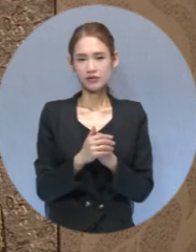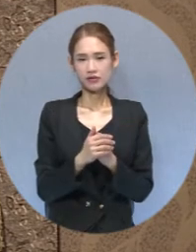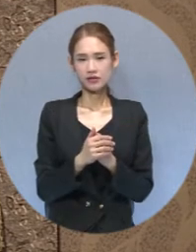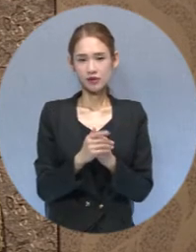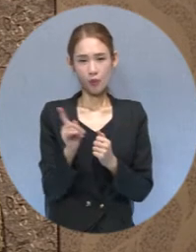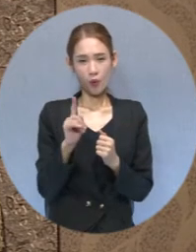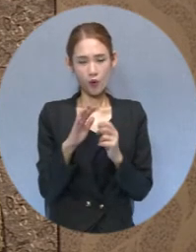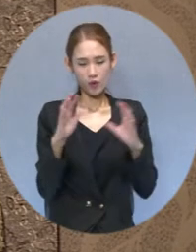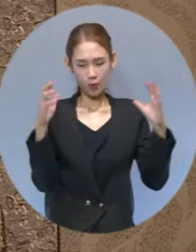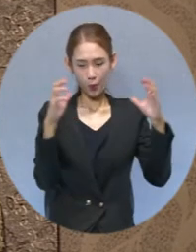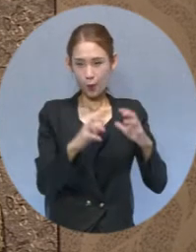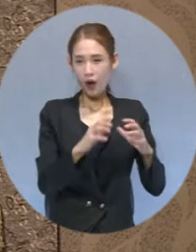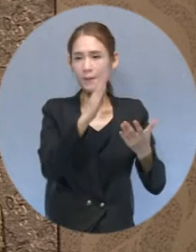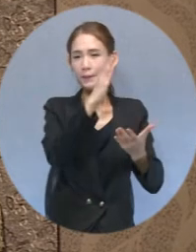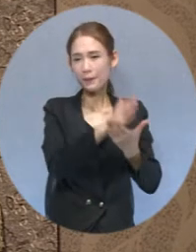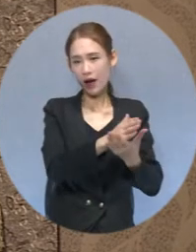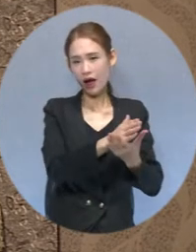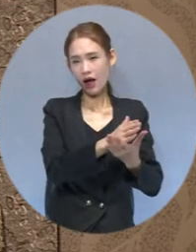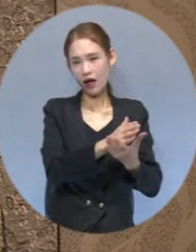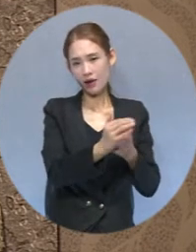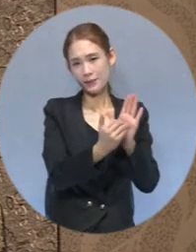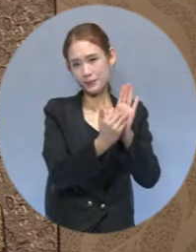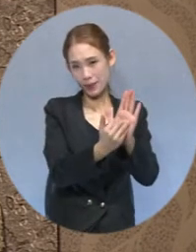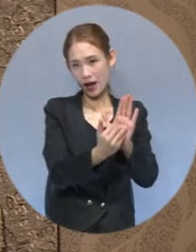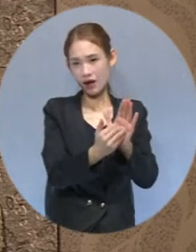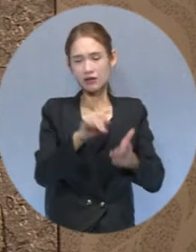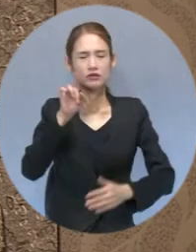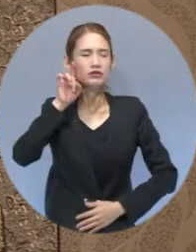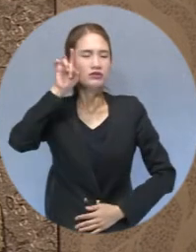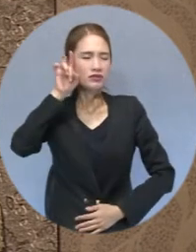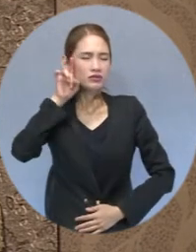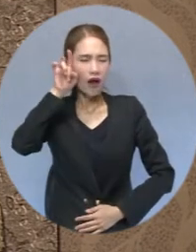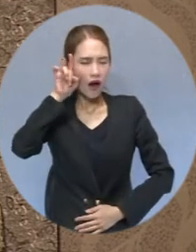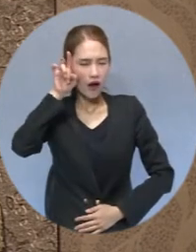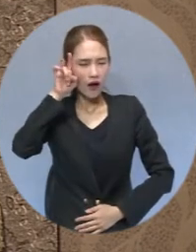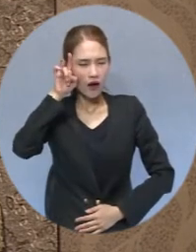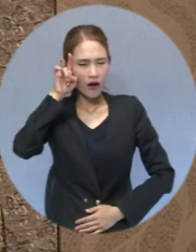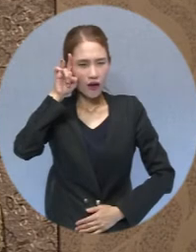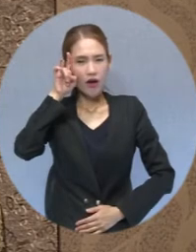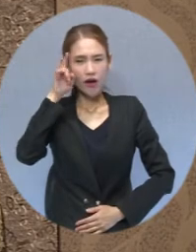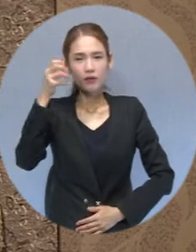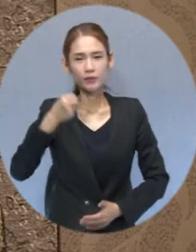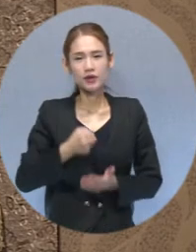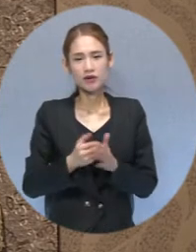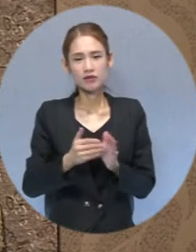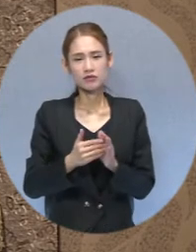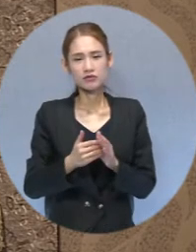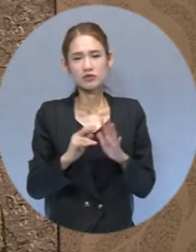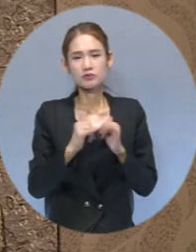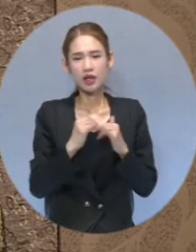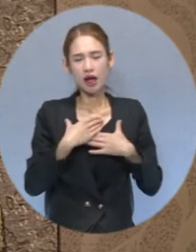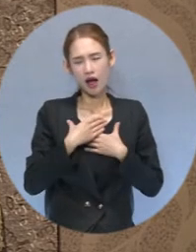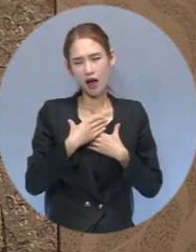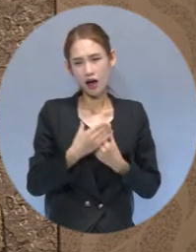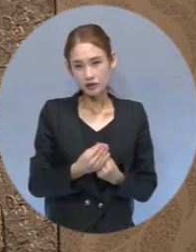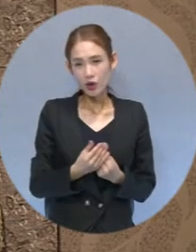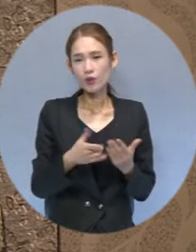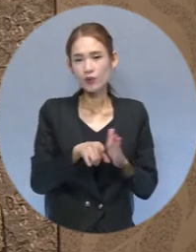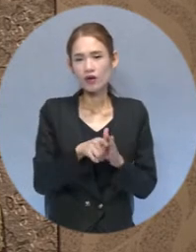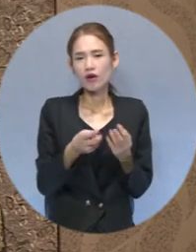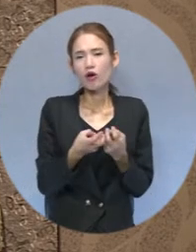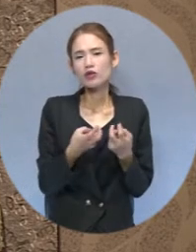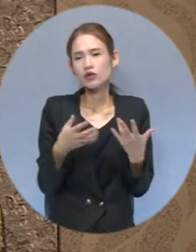모임을 억제시키는 굉장히 스트레스 받죠. 근데 네. 시민의 안전을 위해서는 어쩔 수가 없는 부분이기 때문에 감수하고 있는